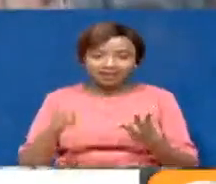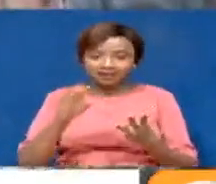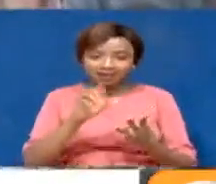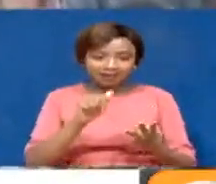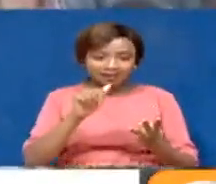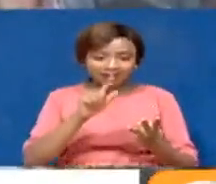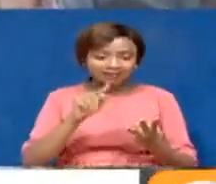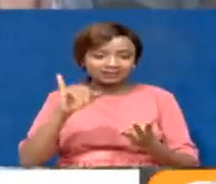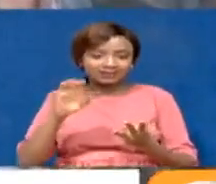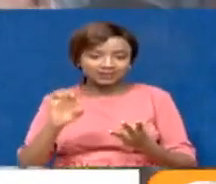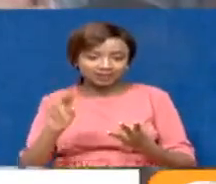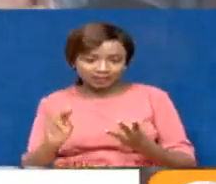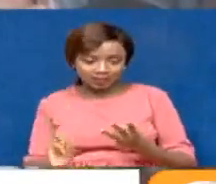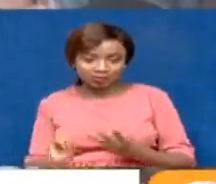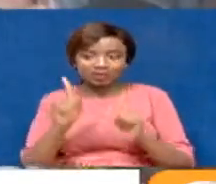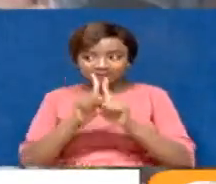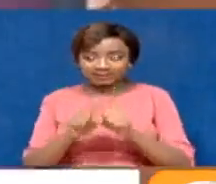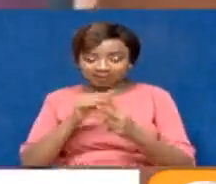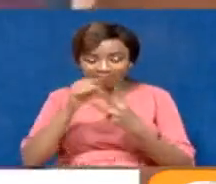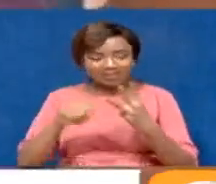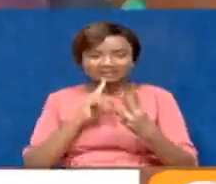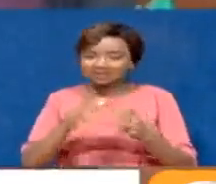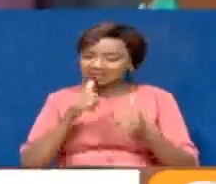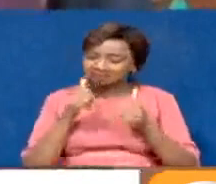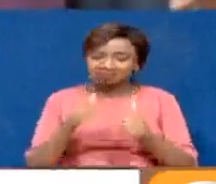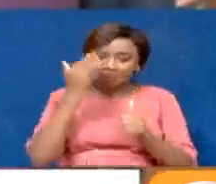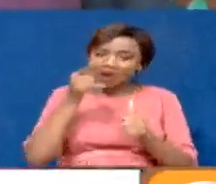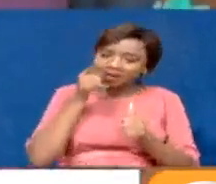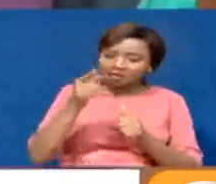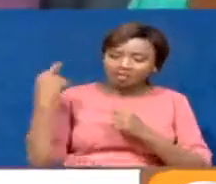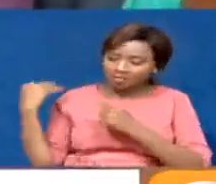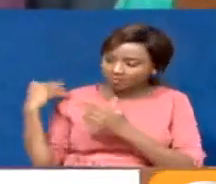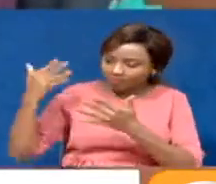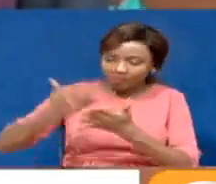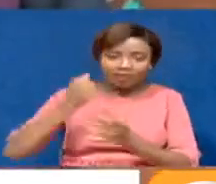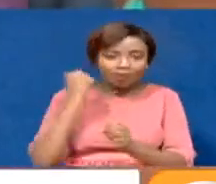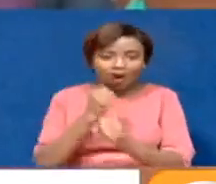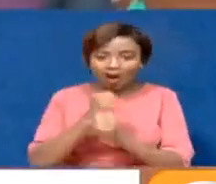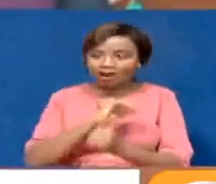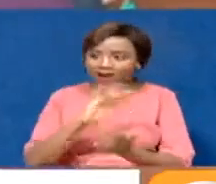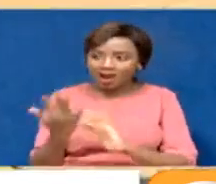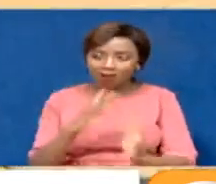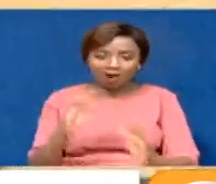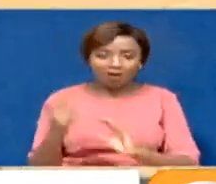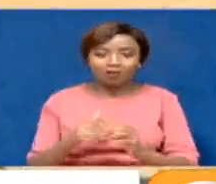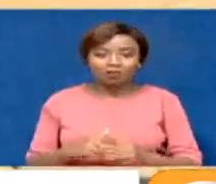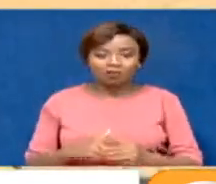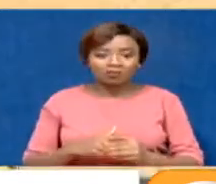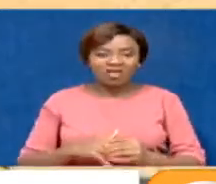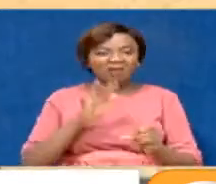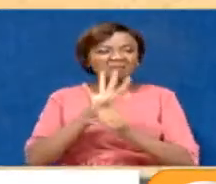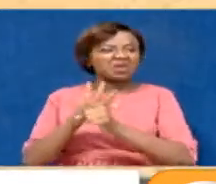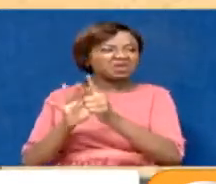la kaunti, huku wakaazi wakidai kuwa walipiga kura kwa misingi utendakazi wa kila mgombea. Wenye maangusho wengi walikuwa na